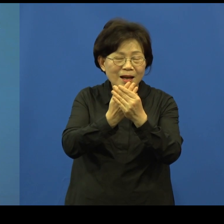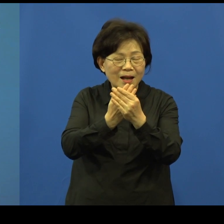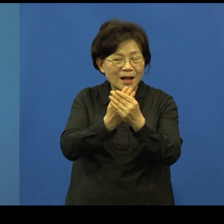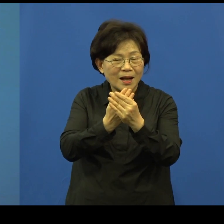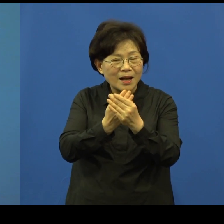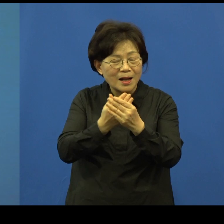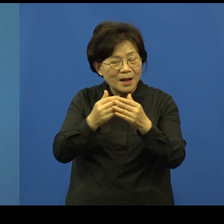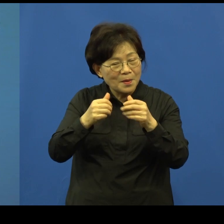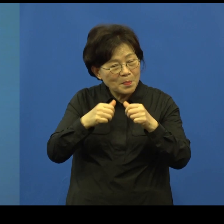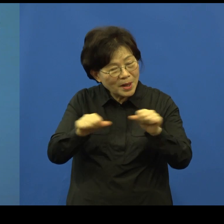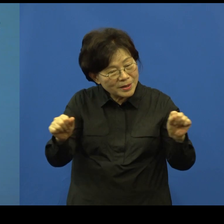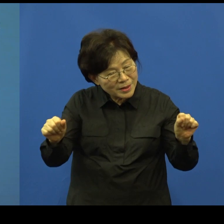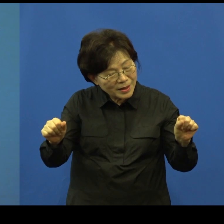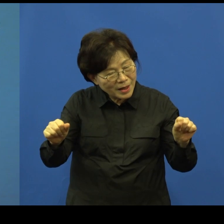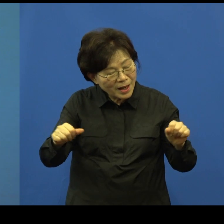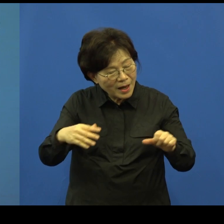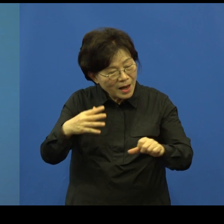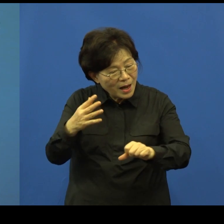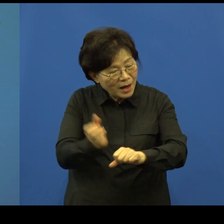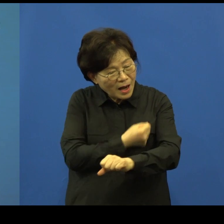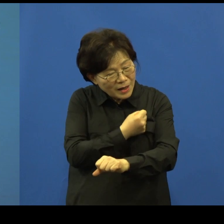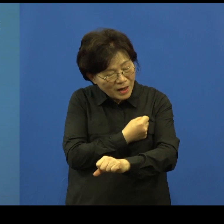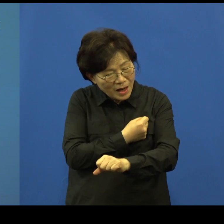있어요. 과격한가 유순한가,